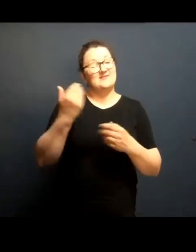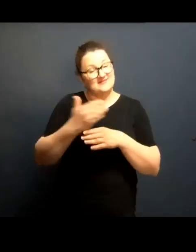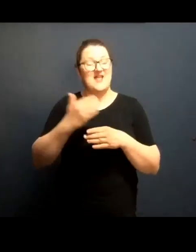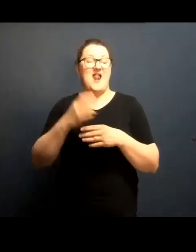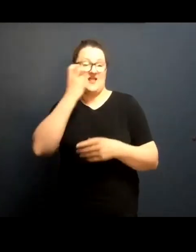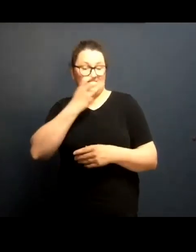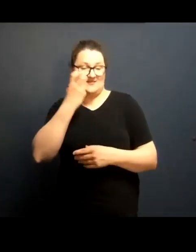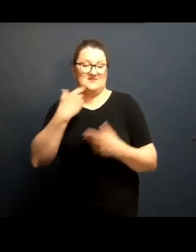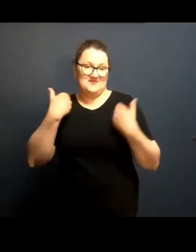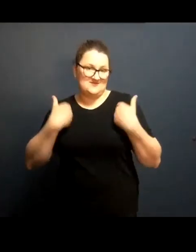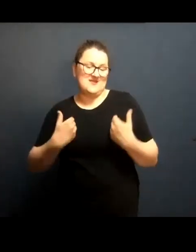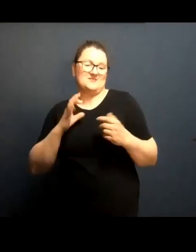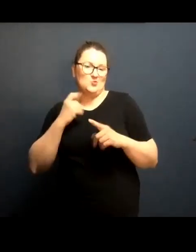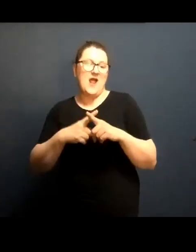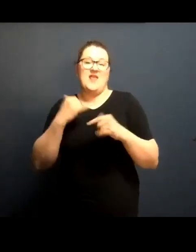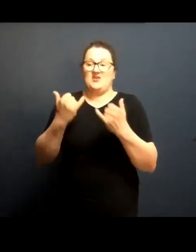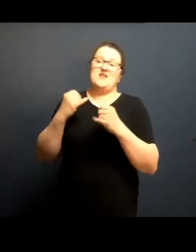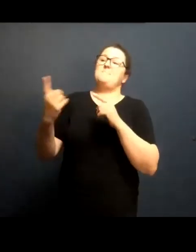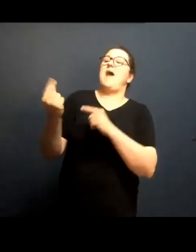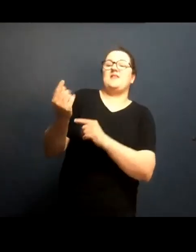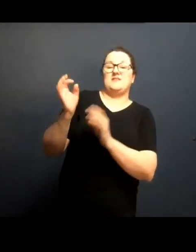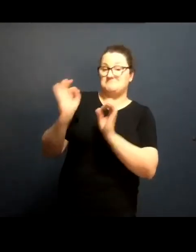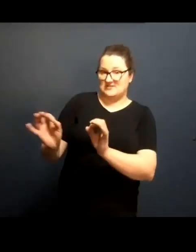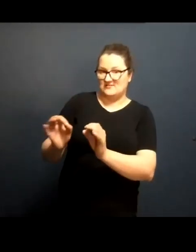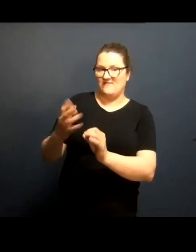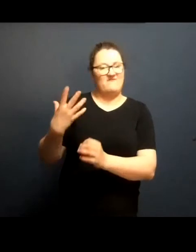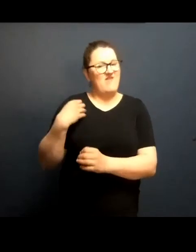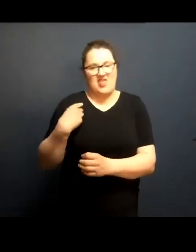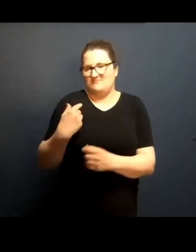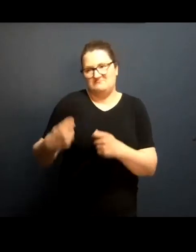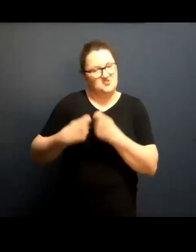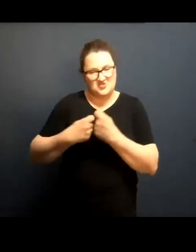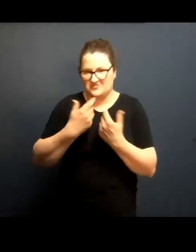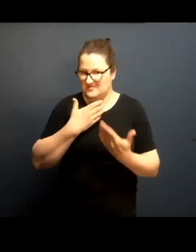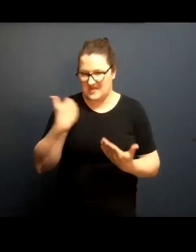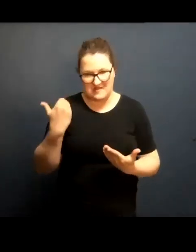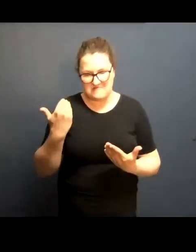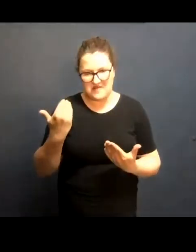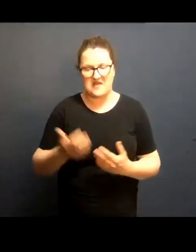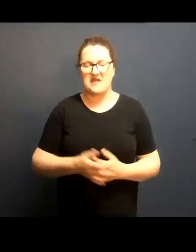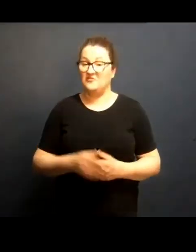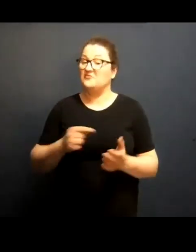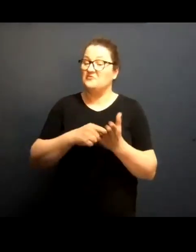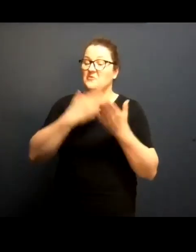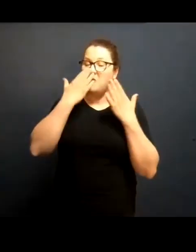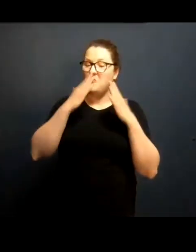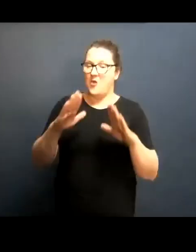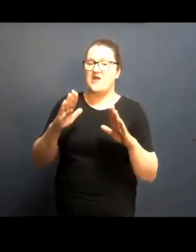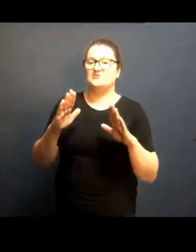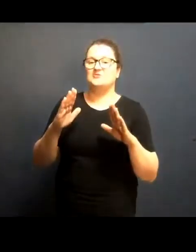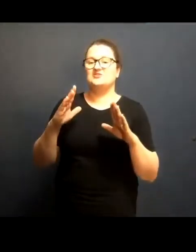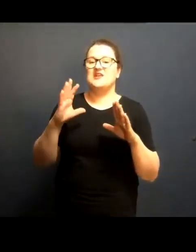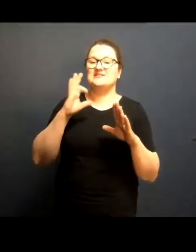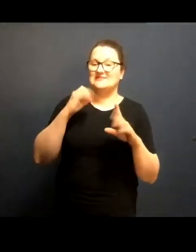odpowiedniego partnera trafi. Wiek nie jest żadną przeszkodą. To jest właśnie pokazanie tego, że seks jest